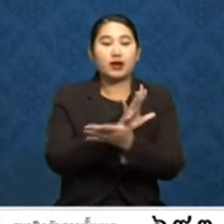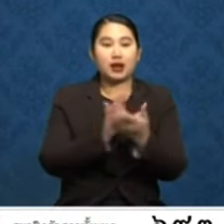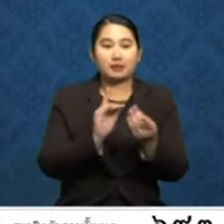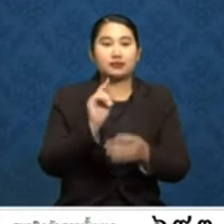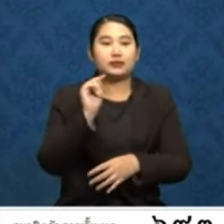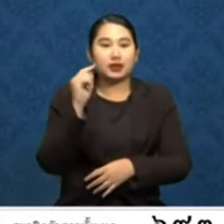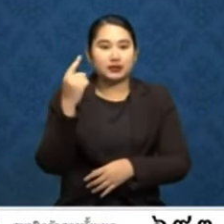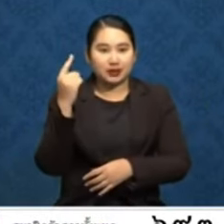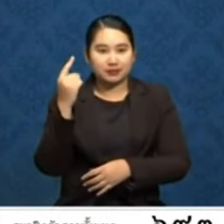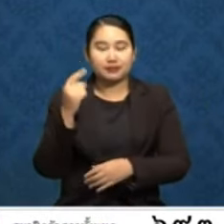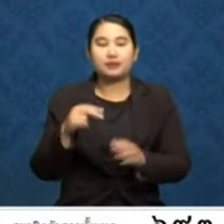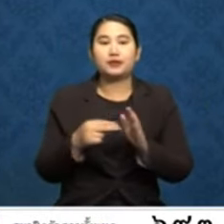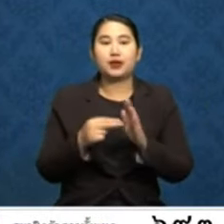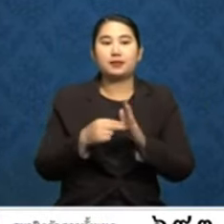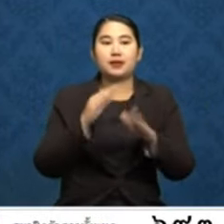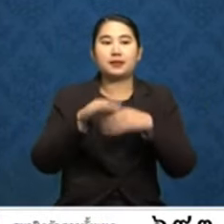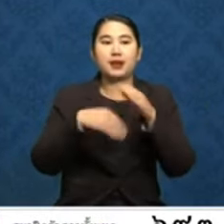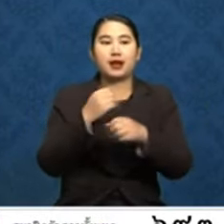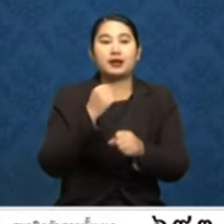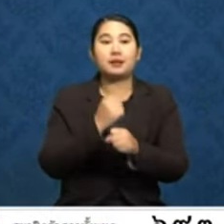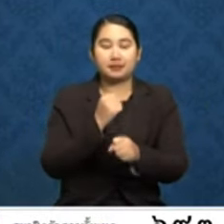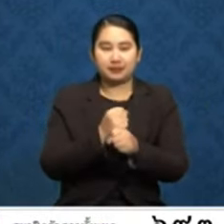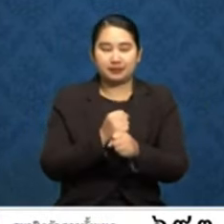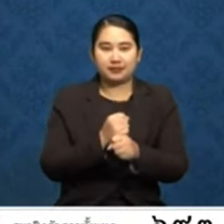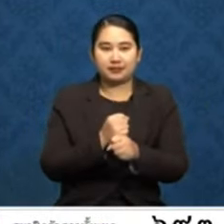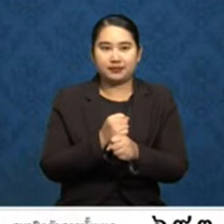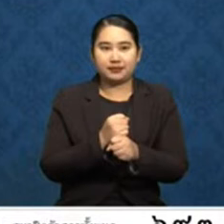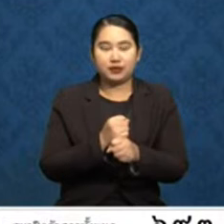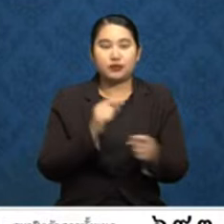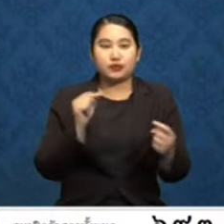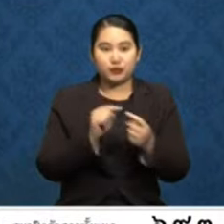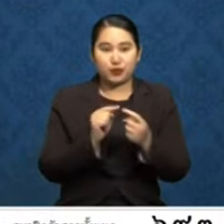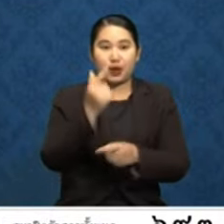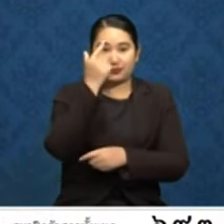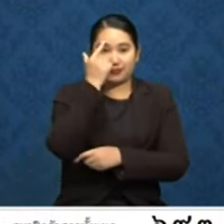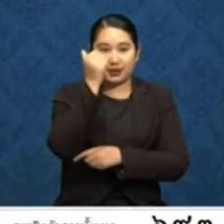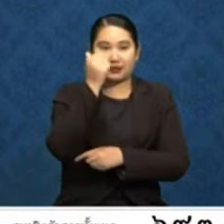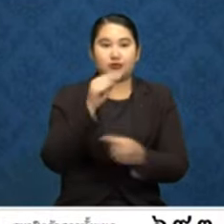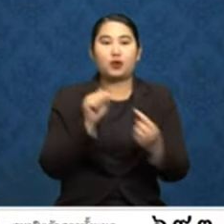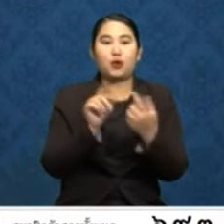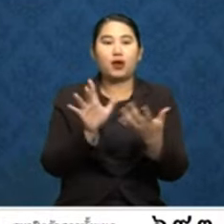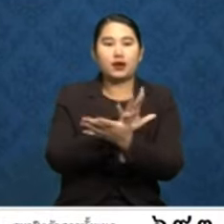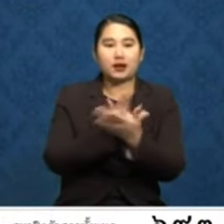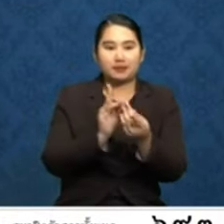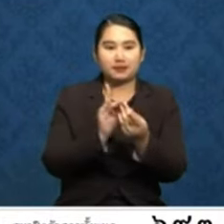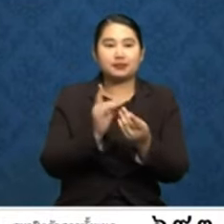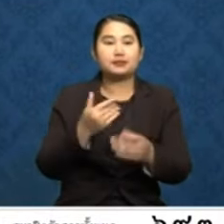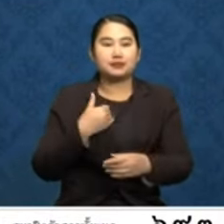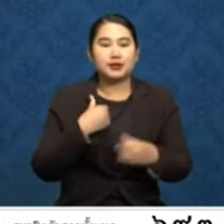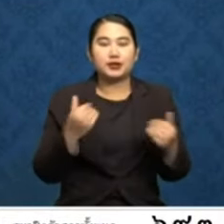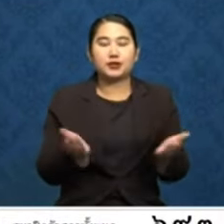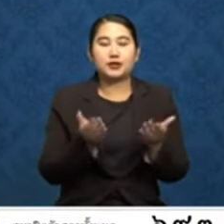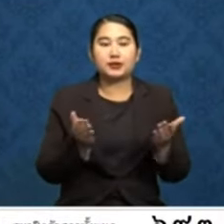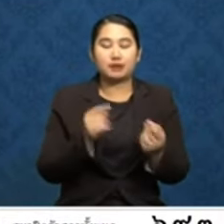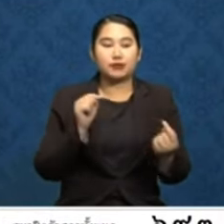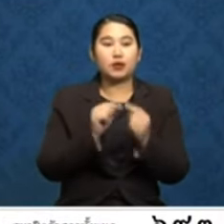าเพื่อยกระดับและพัฒนาความสามารถด้านวัฒนธรรมสร้างสรรค์ของคนไทยให้ส